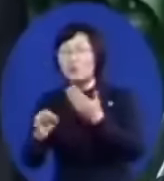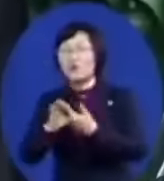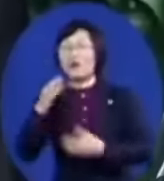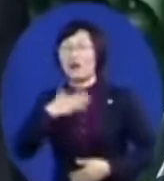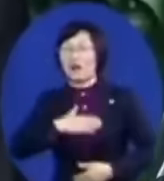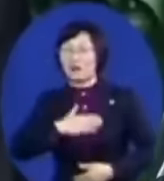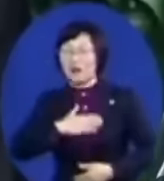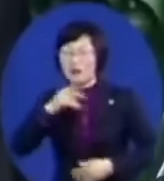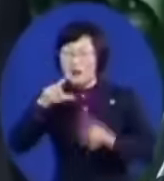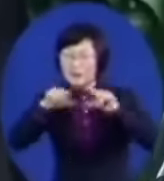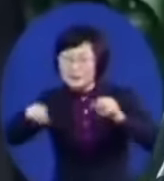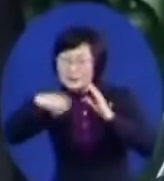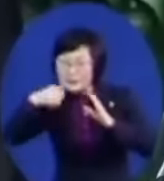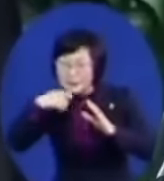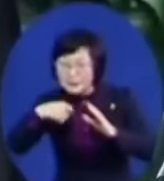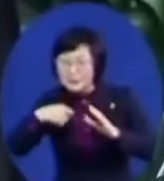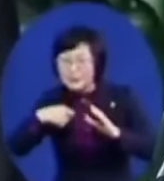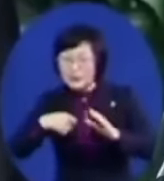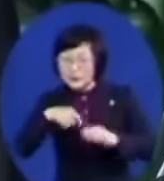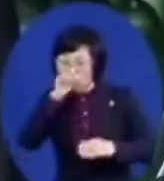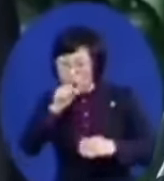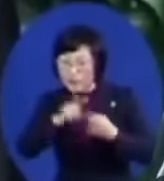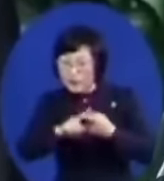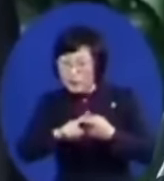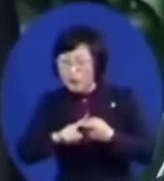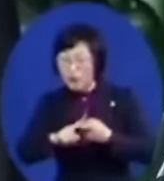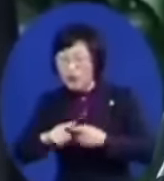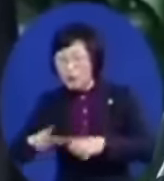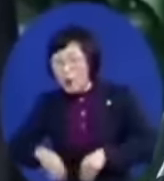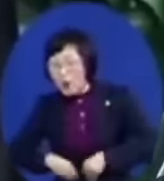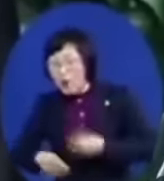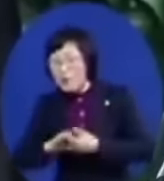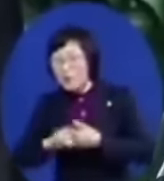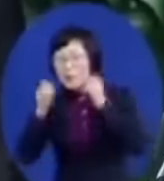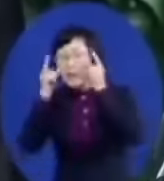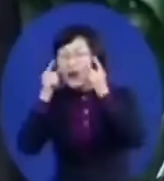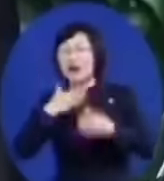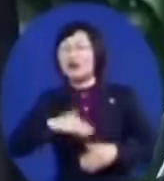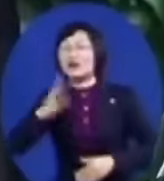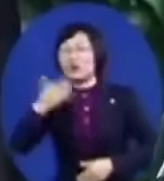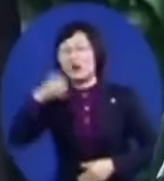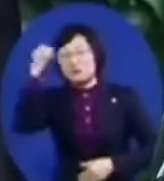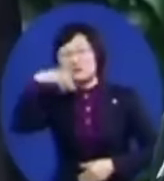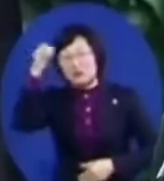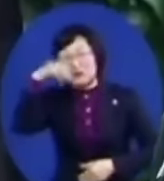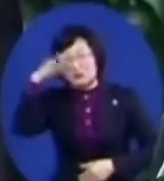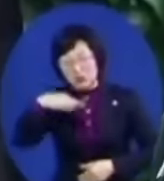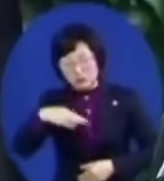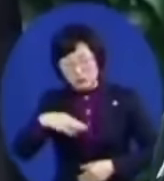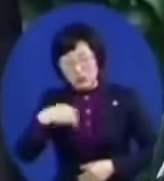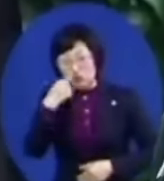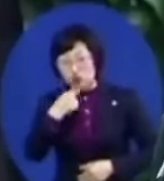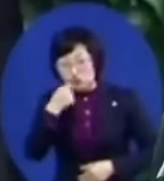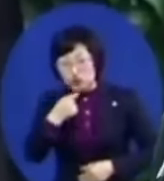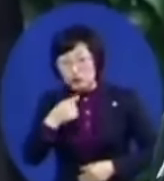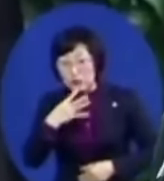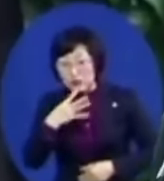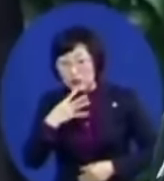음식이 얼마나 좋으냐 배고파 봐야 하는 것입니다. 그냥 설명을 하면은 머릿속에 아 그런가 보다 그렇게 생각하는데